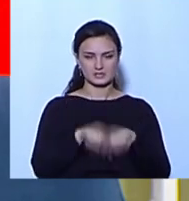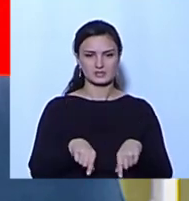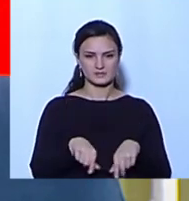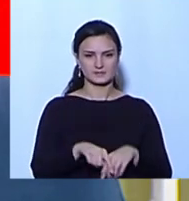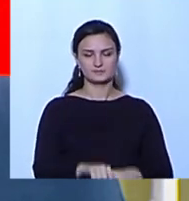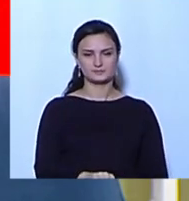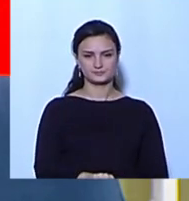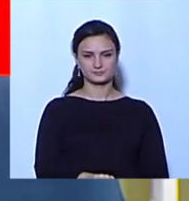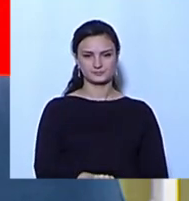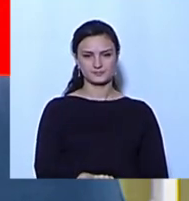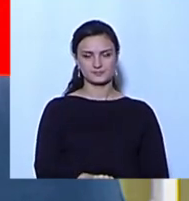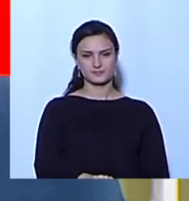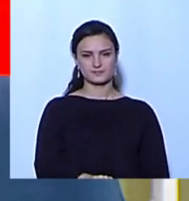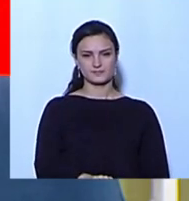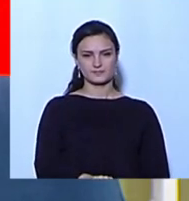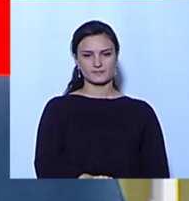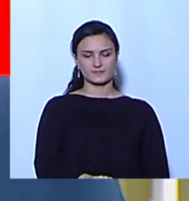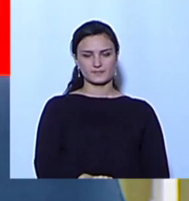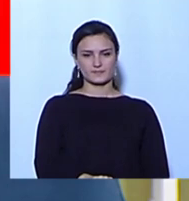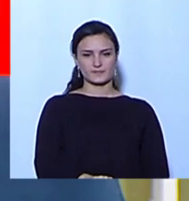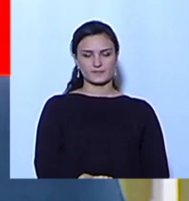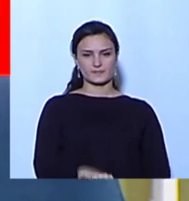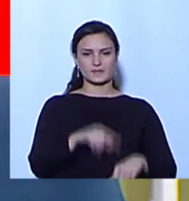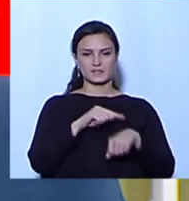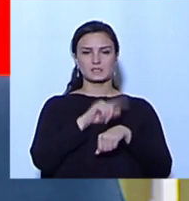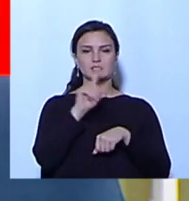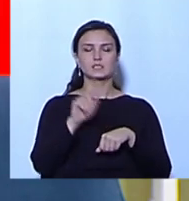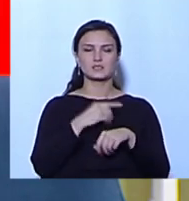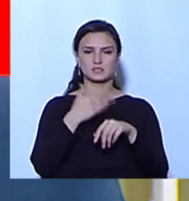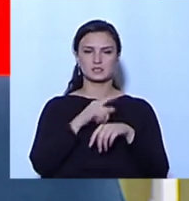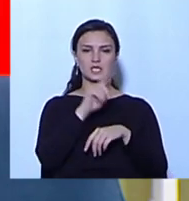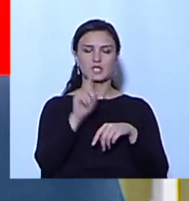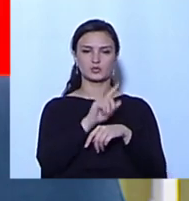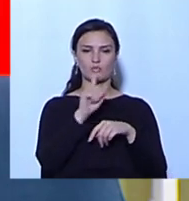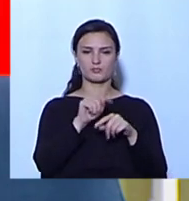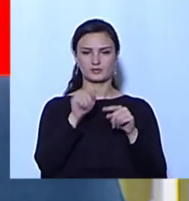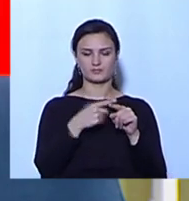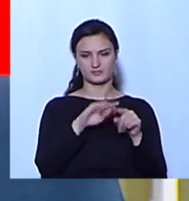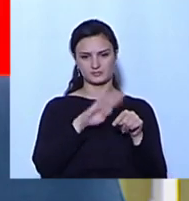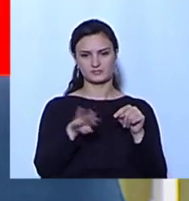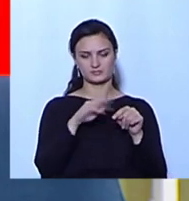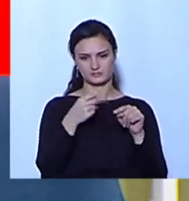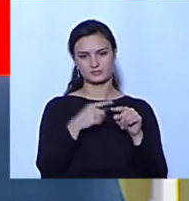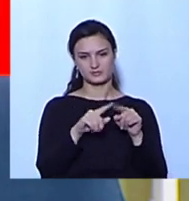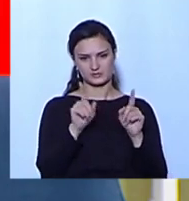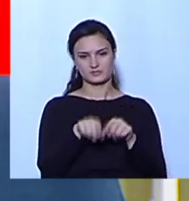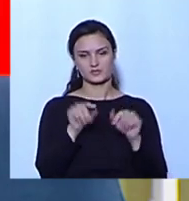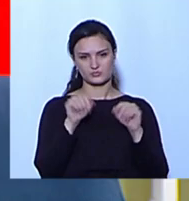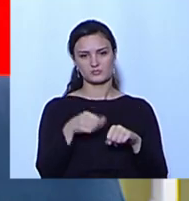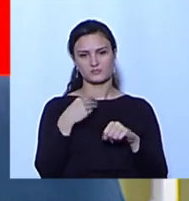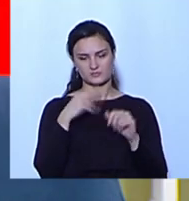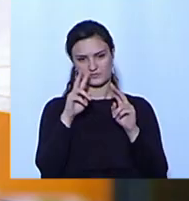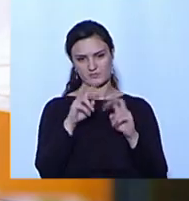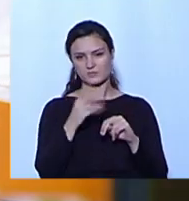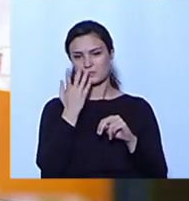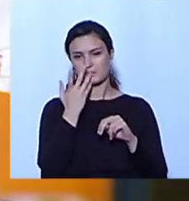იმისთვის, რომ აღნიშნოთ, რამდენი გამოყოფა. დიახ, აუცილებლად საათობრივი დიურეზი, რასაც უწოდებთ, და აგრეთვე საშუალებას გვაძლევს